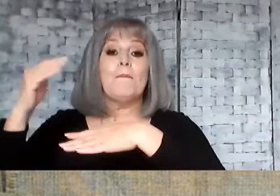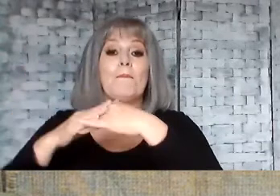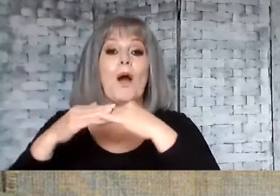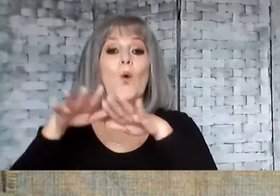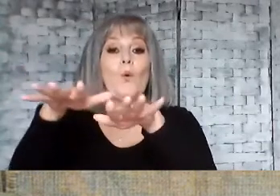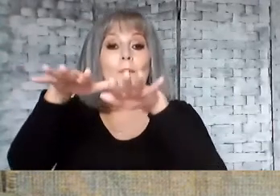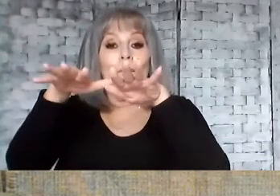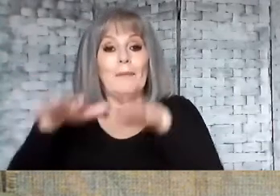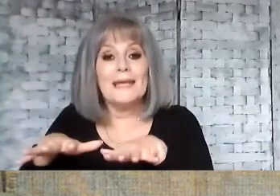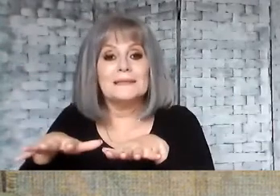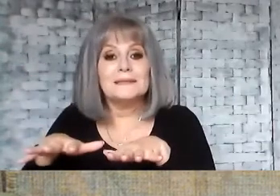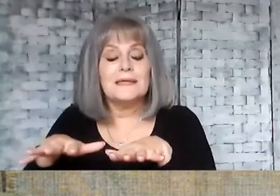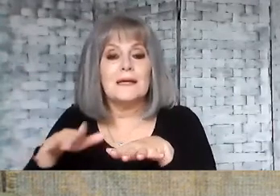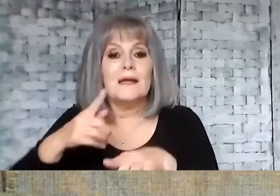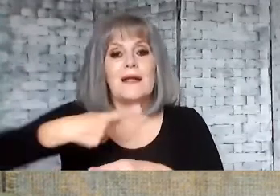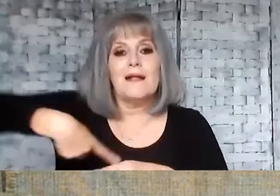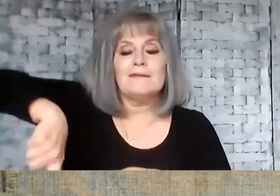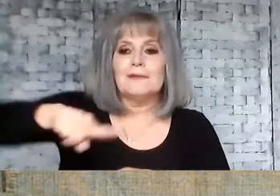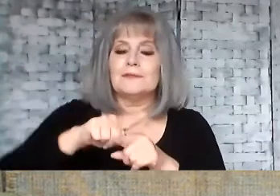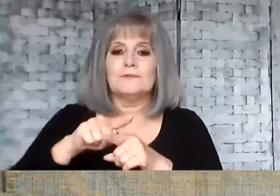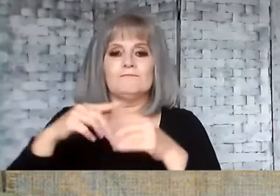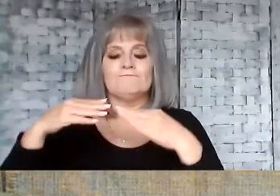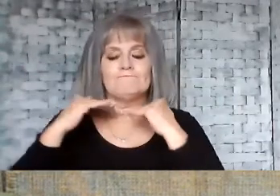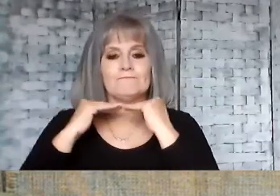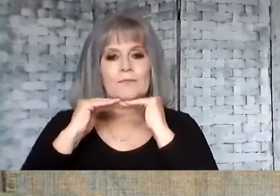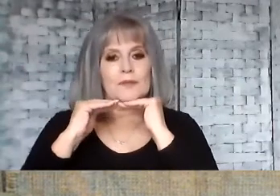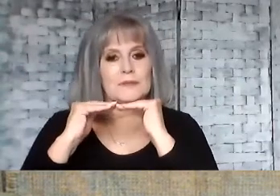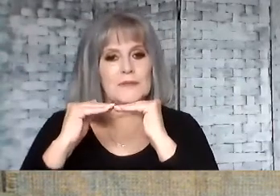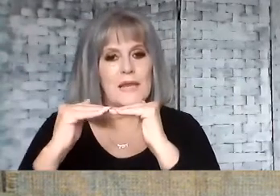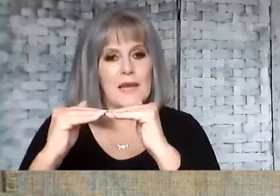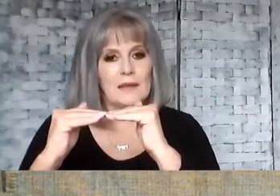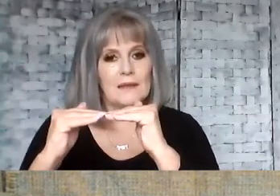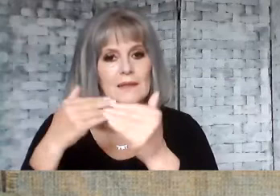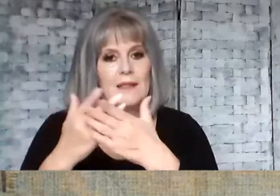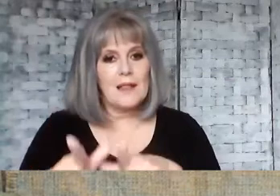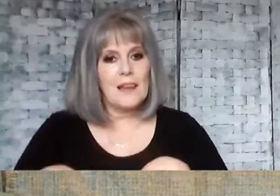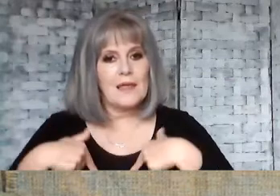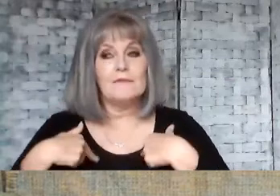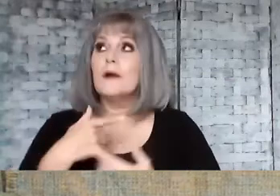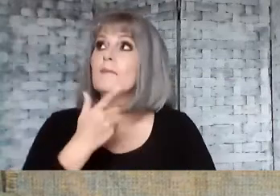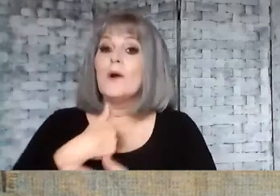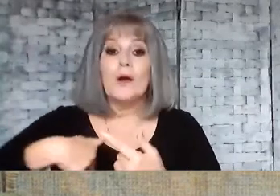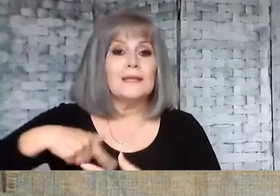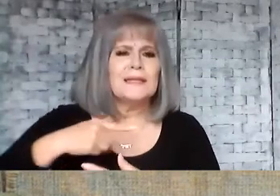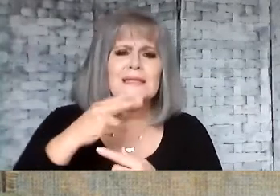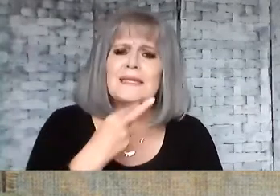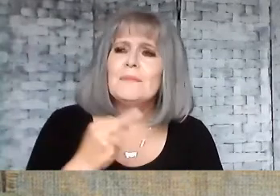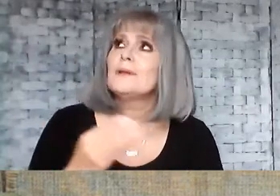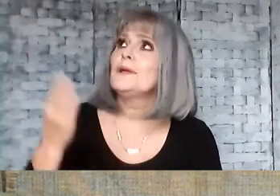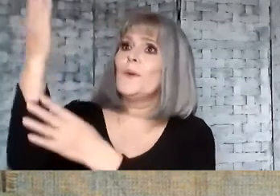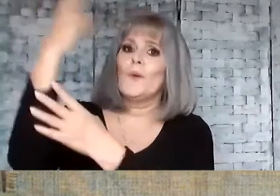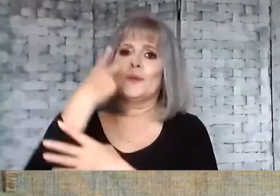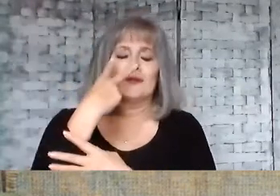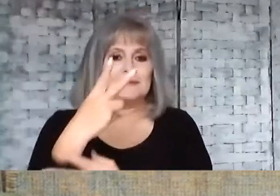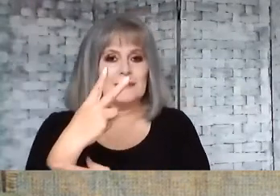eenheid leer lewe. Johannes sê so treffend in 1 Johannes 4, niemand het God nog ooit gesien nie, maar as